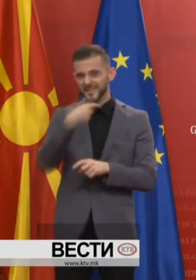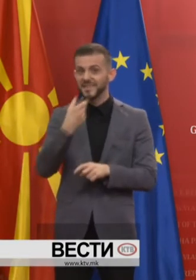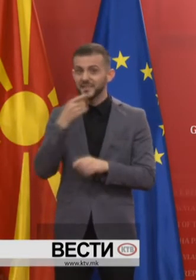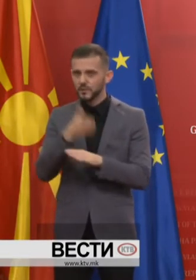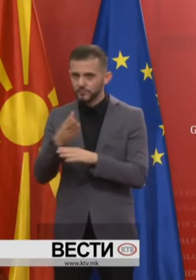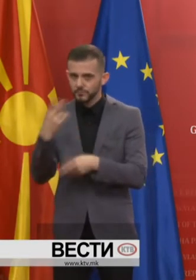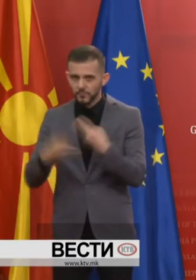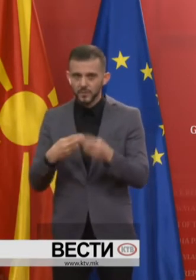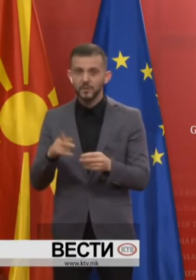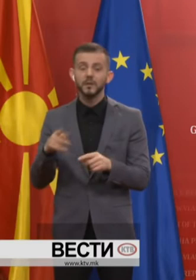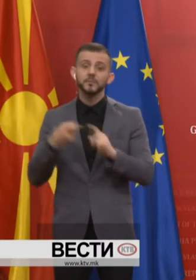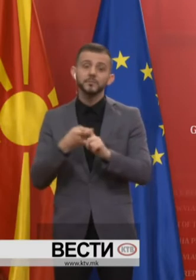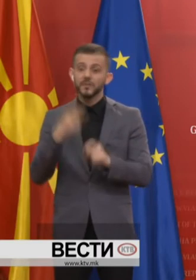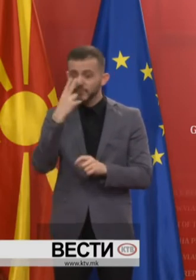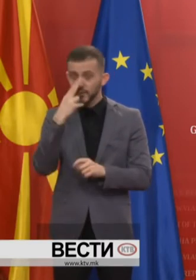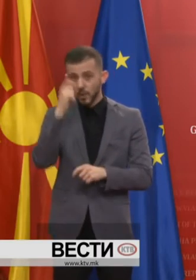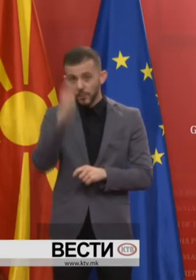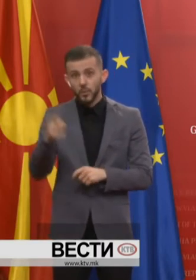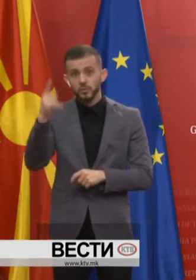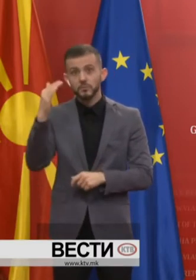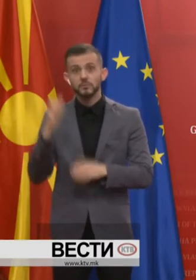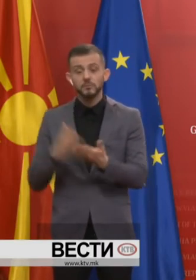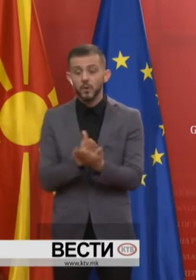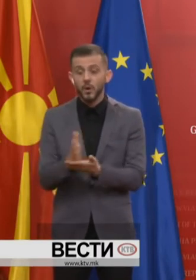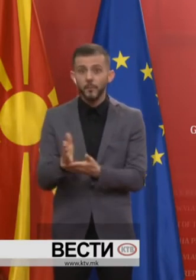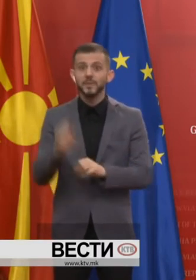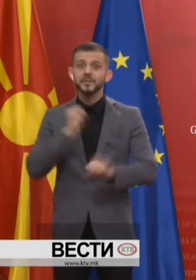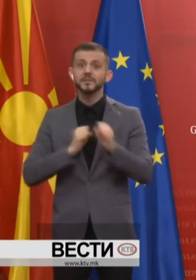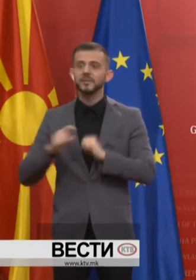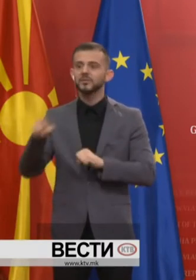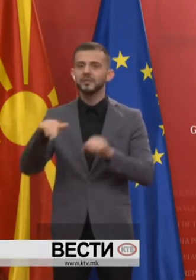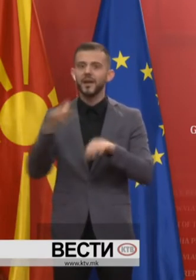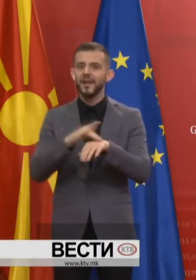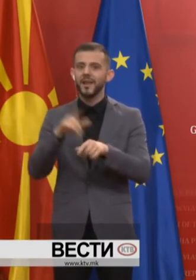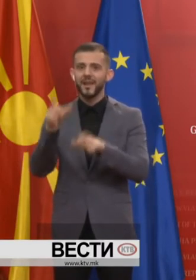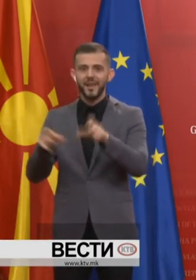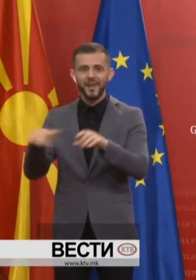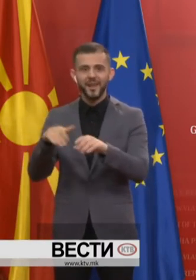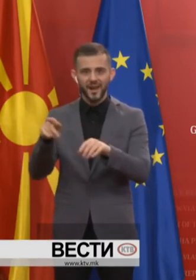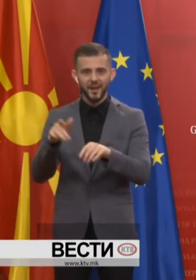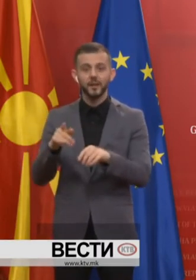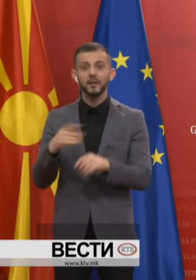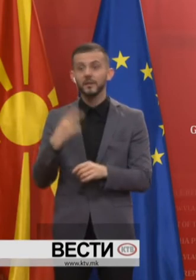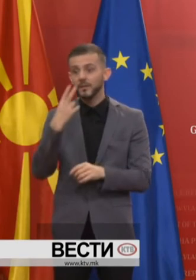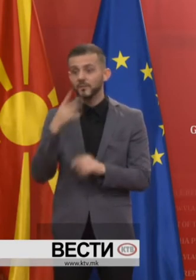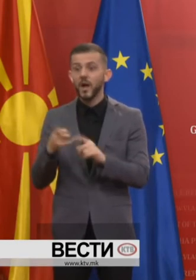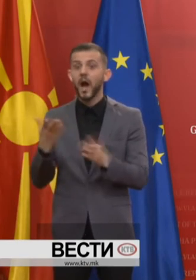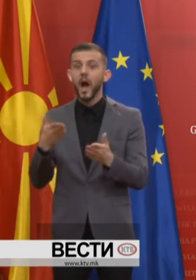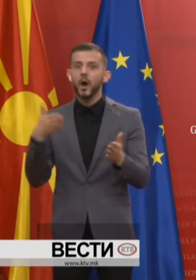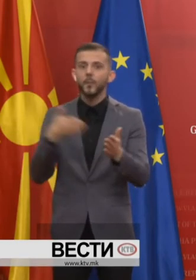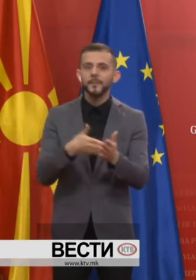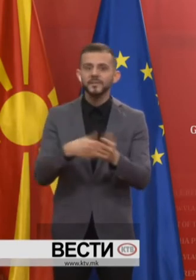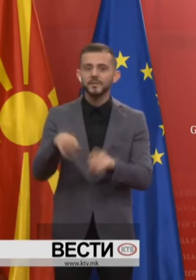врска со почитување на протоколите за заштита на медицинскиот персонал за прием и постапување со инфицирани пациенти